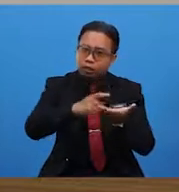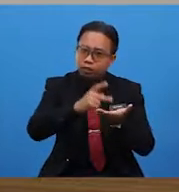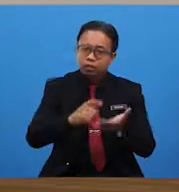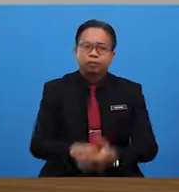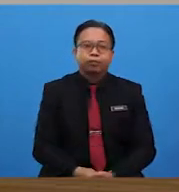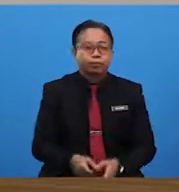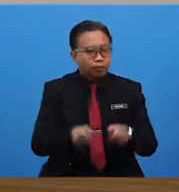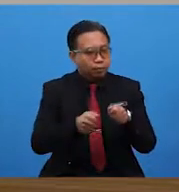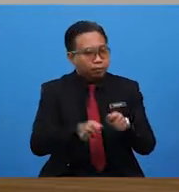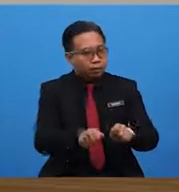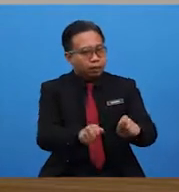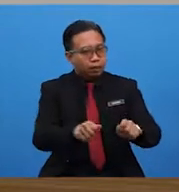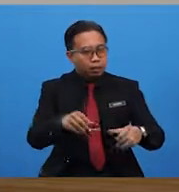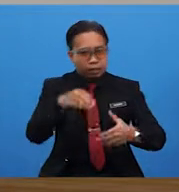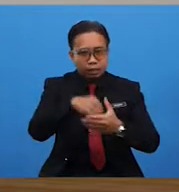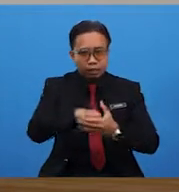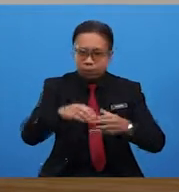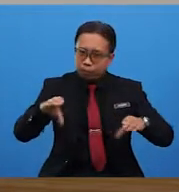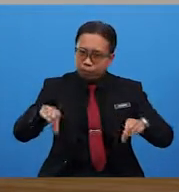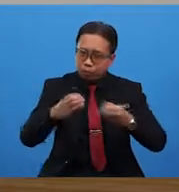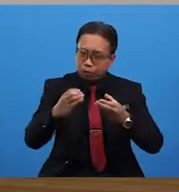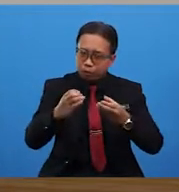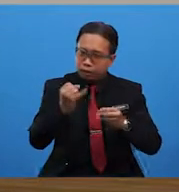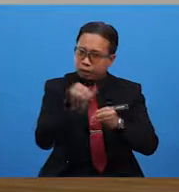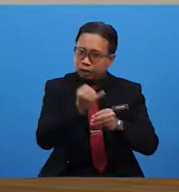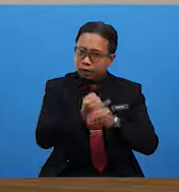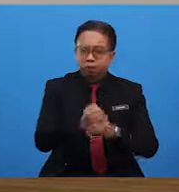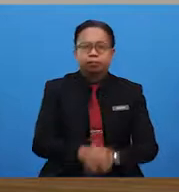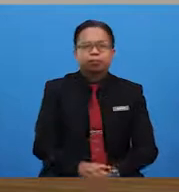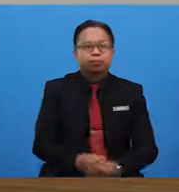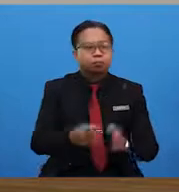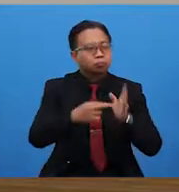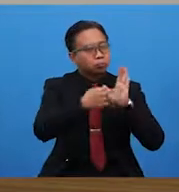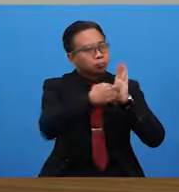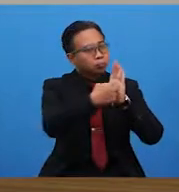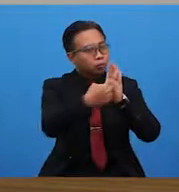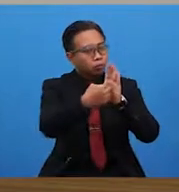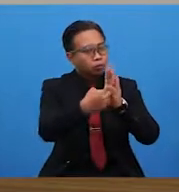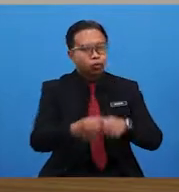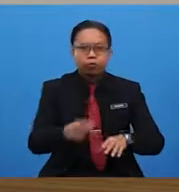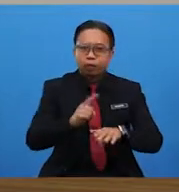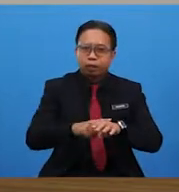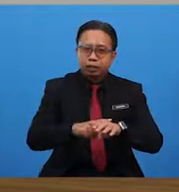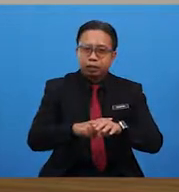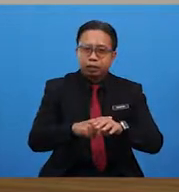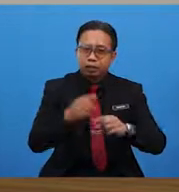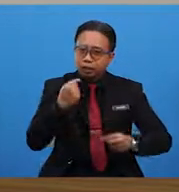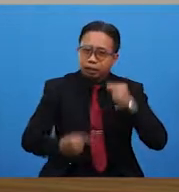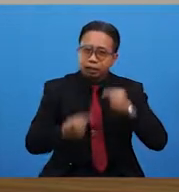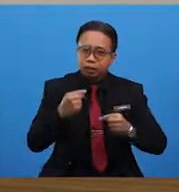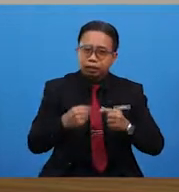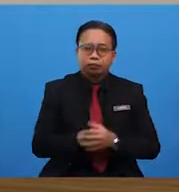aliran dalam penghasilan karya cigore merujuk kepada Halloween atau kecenderungan gaya tertentu